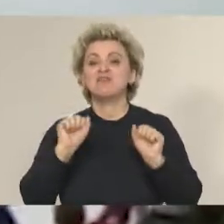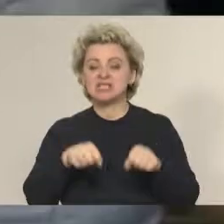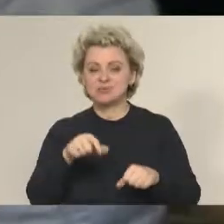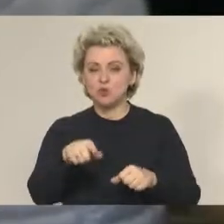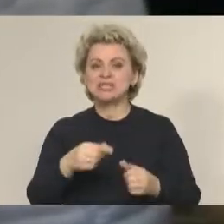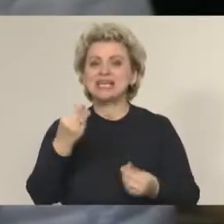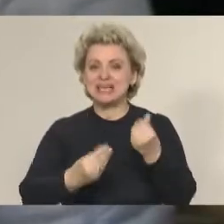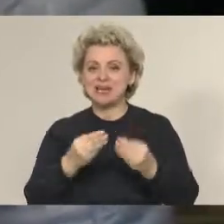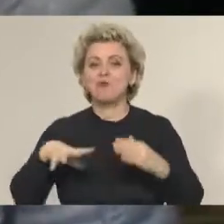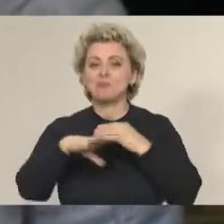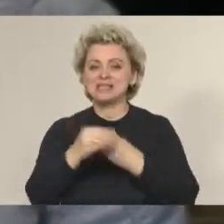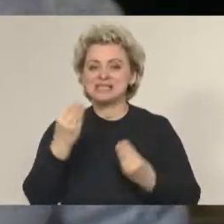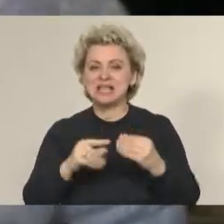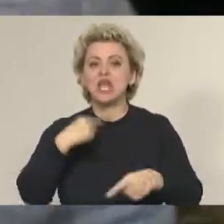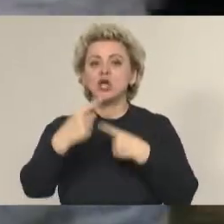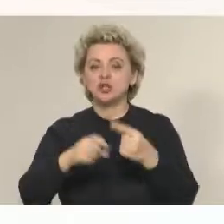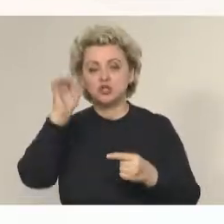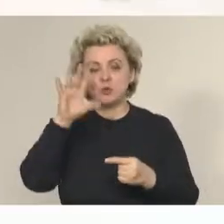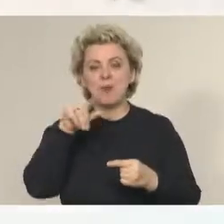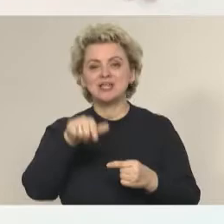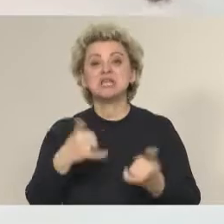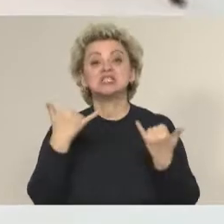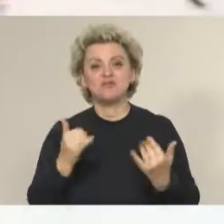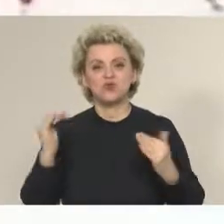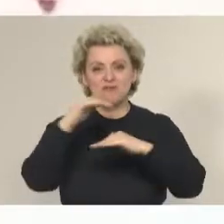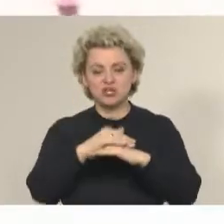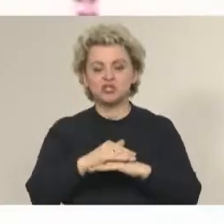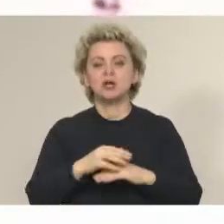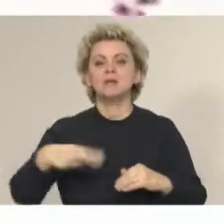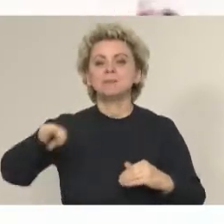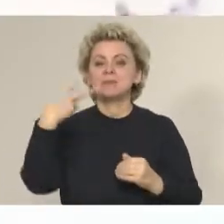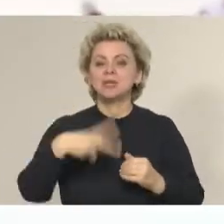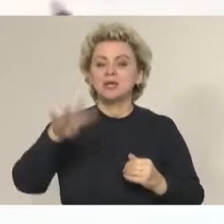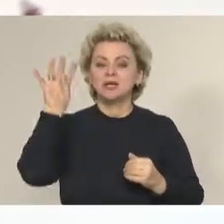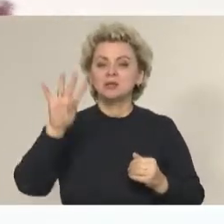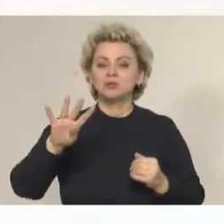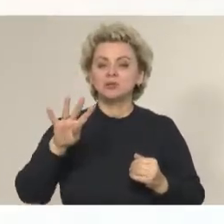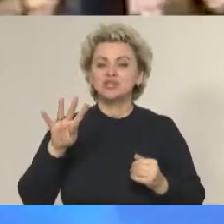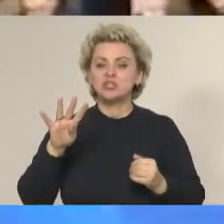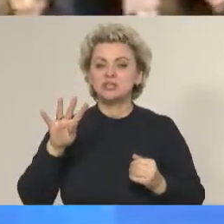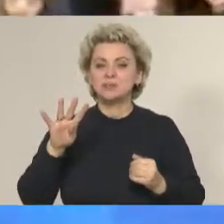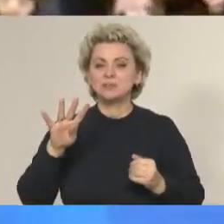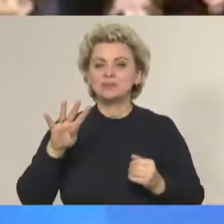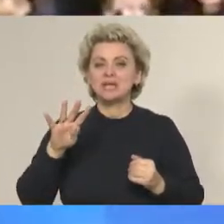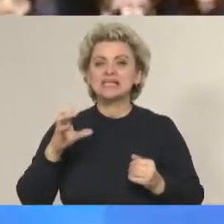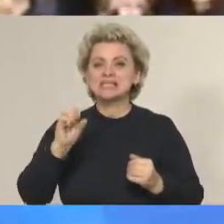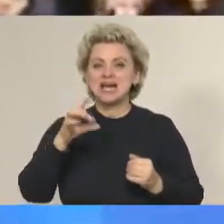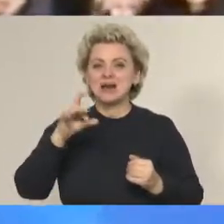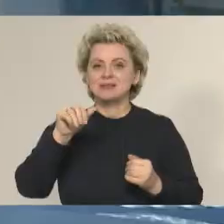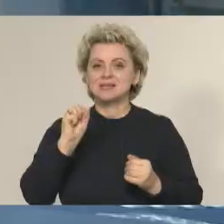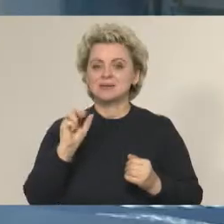возможность реванша в последнем матче регулярного чемпионата сегодня вечером. Мария Филинкова, Александр Шкурко, Дон-24,